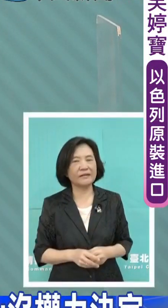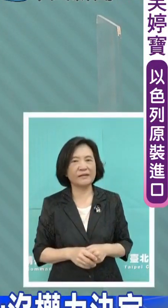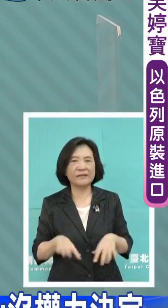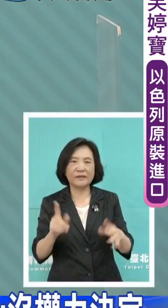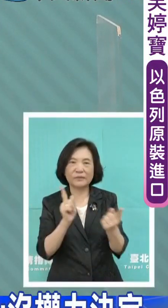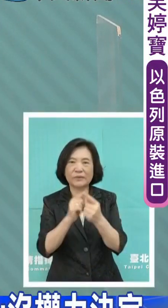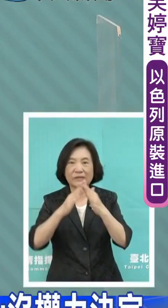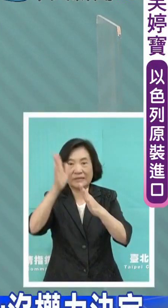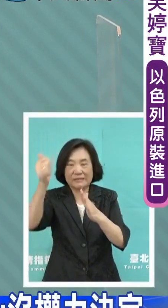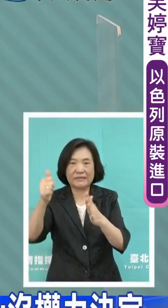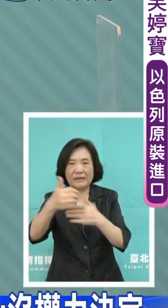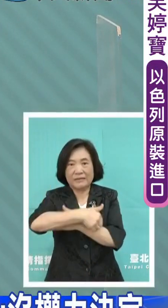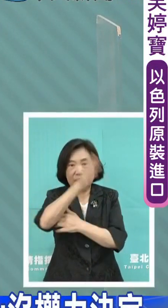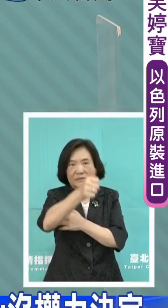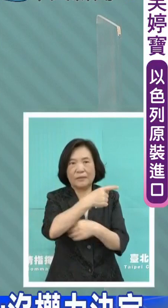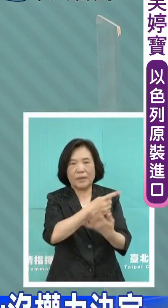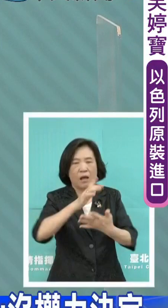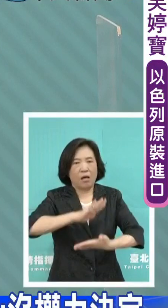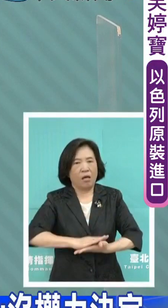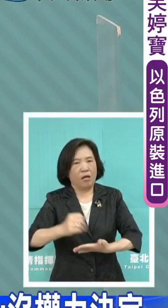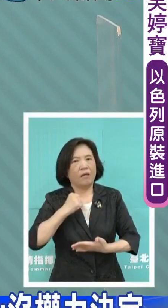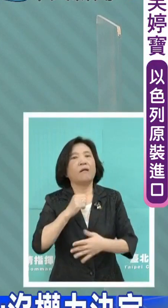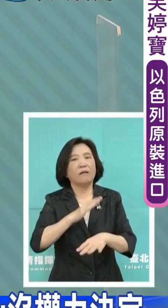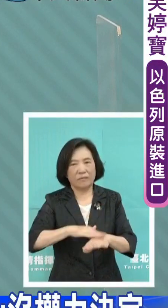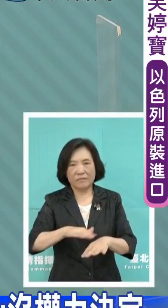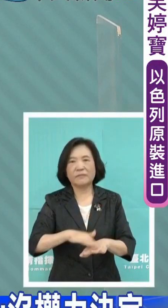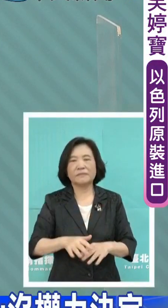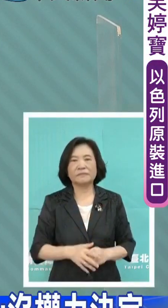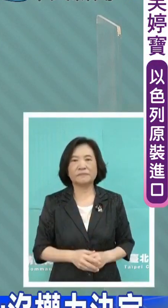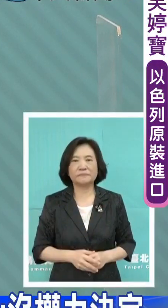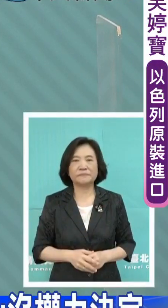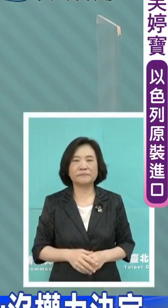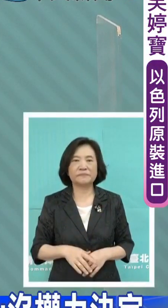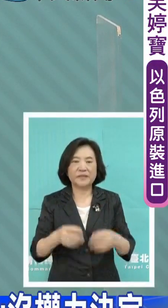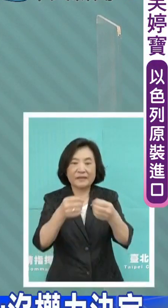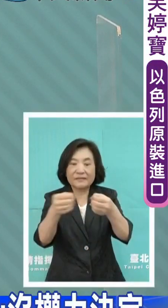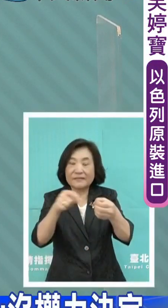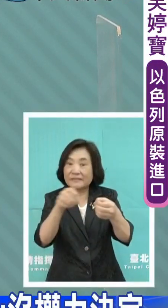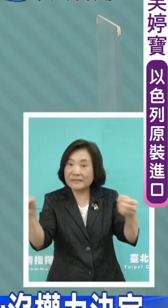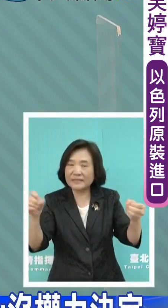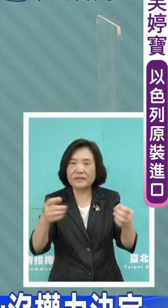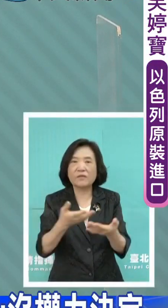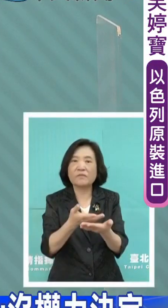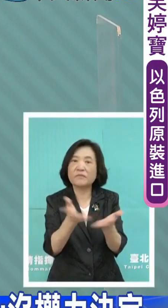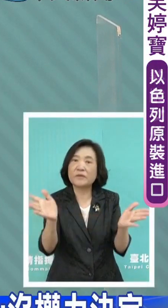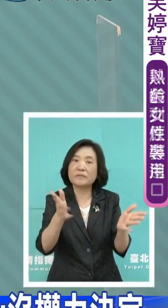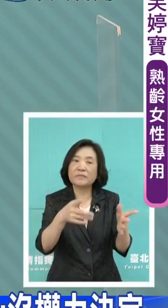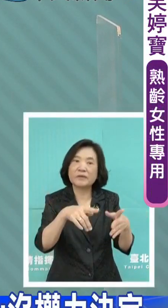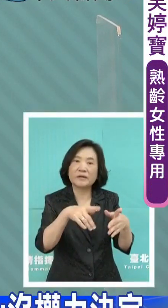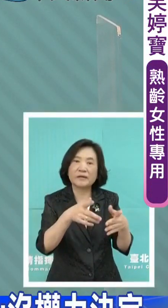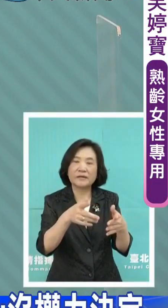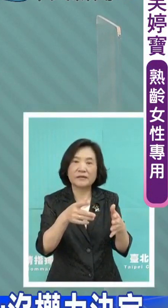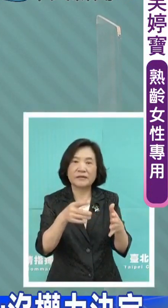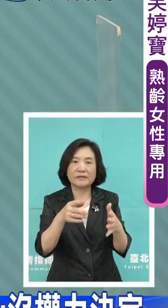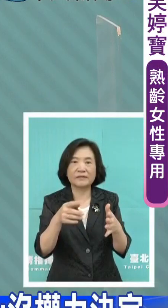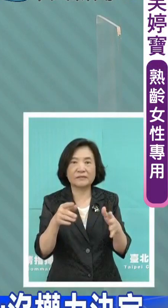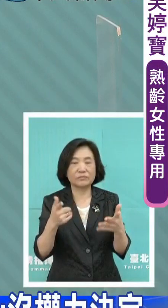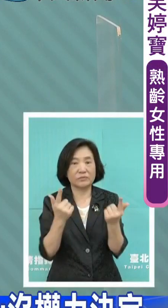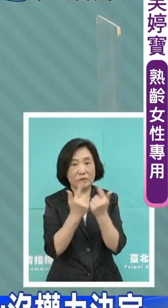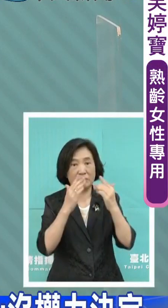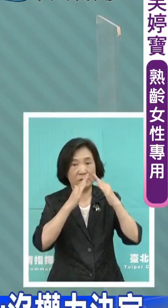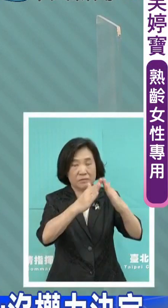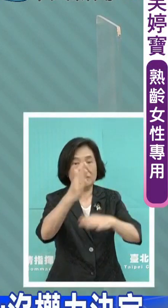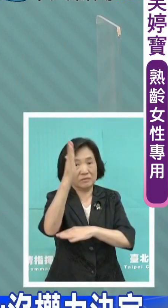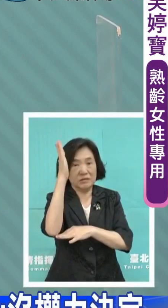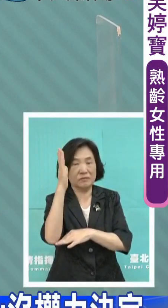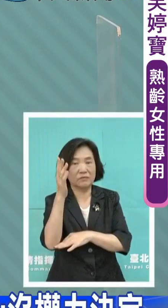对县市首长都是压力啊。那么疫苗的分配，你知道目前在也不是说台北市